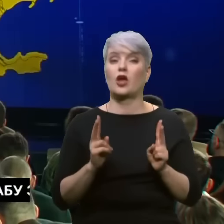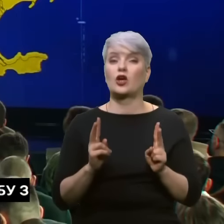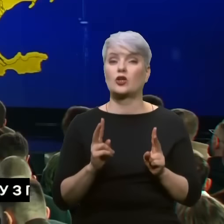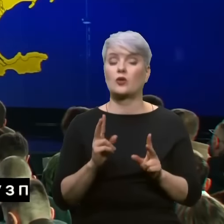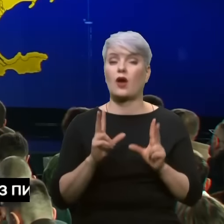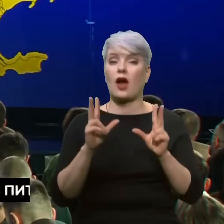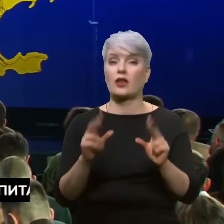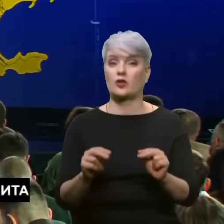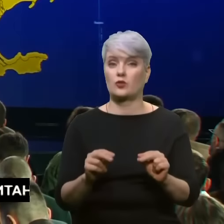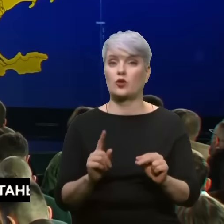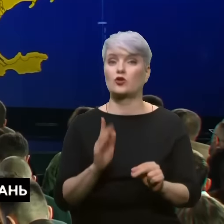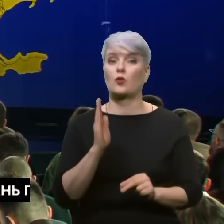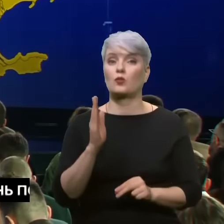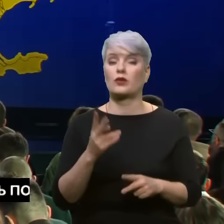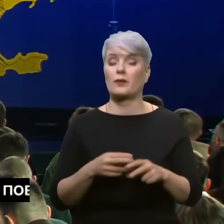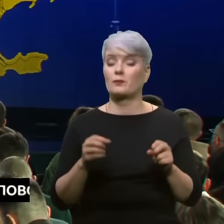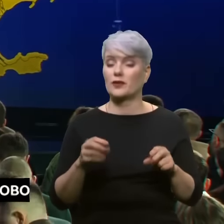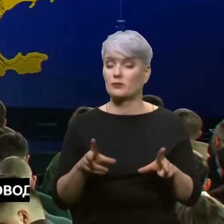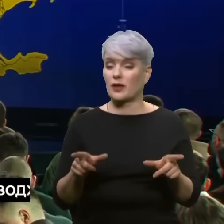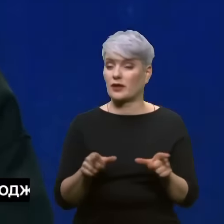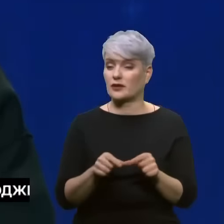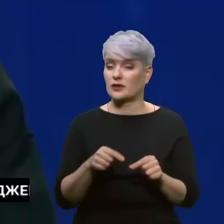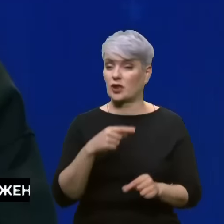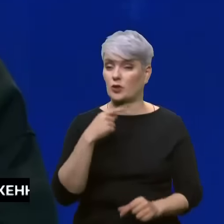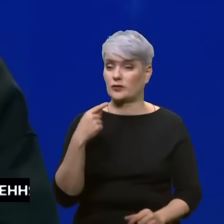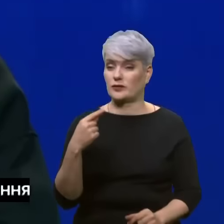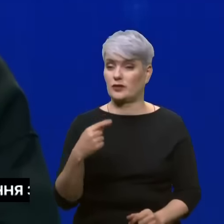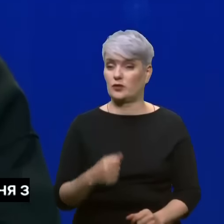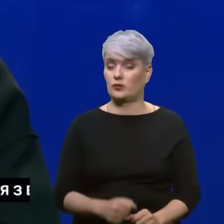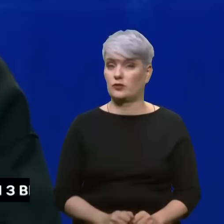гарантує, що буде безпека з Росією?